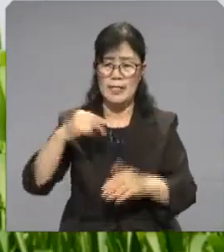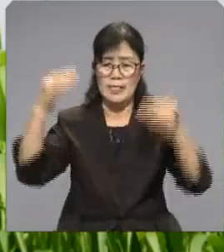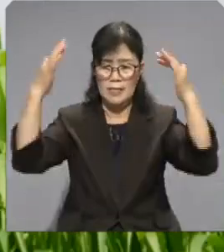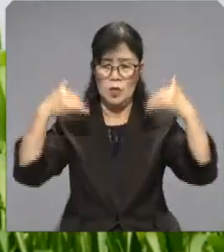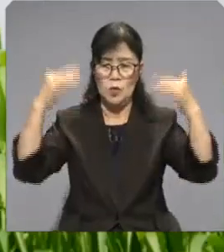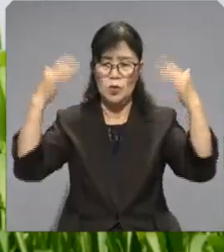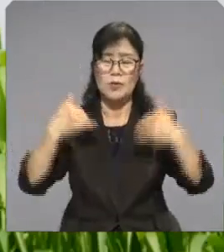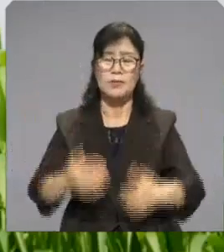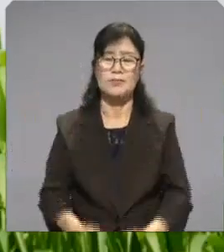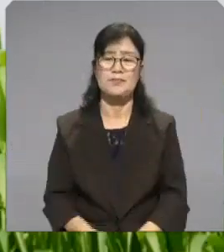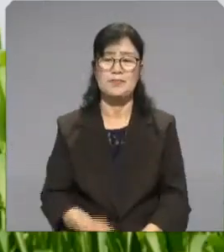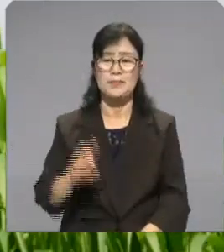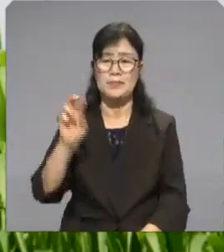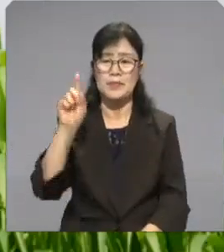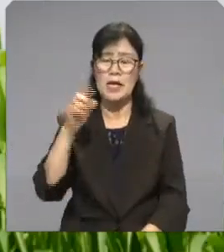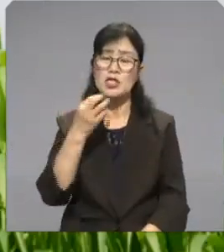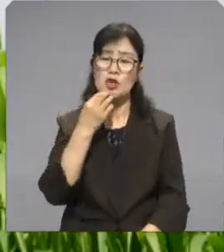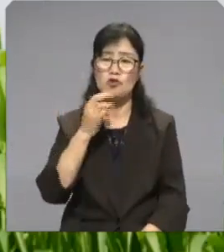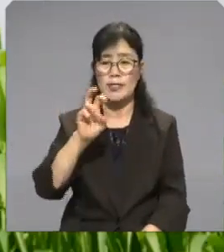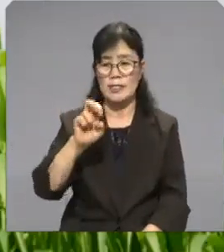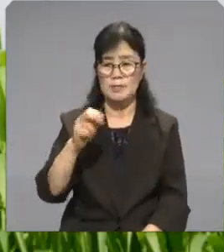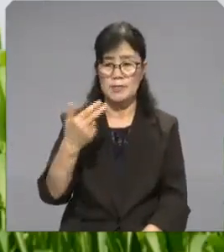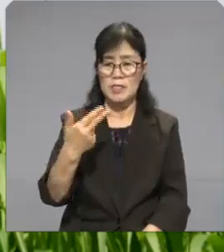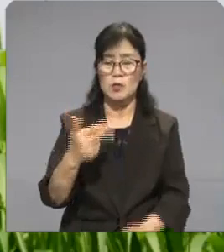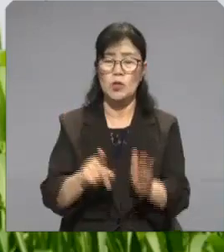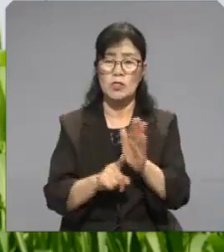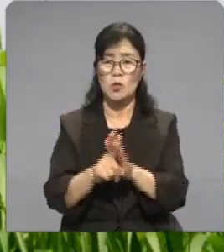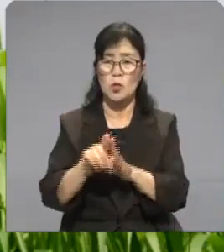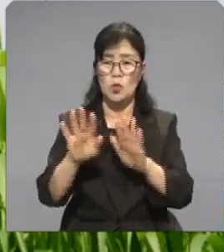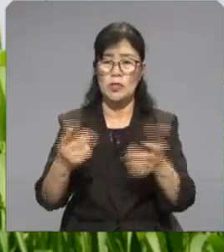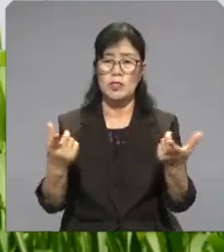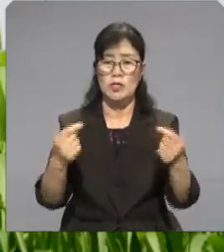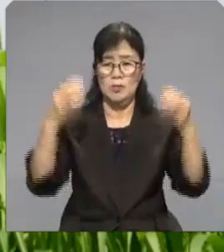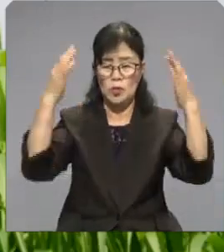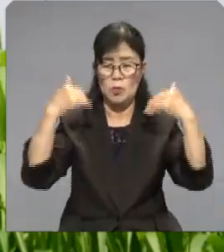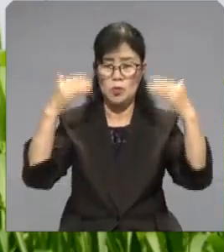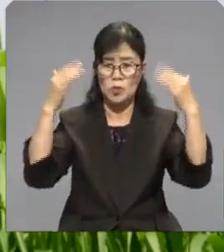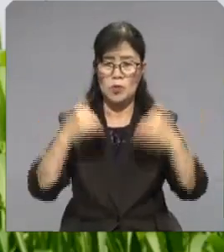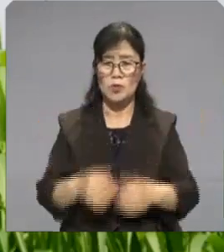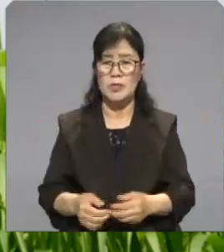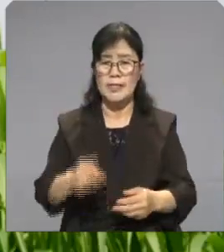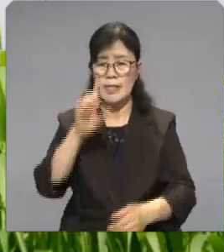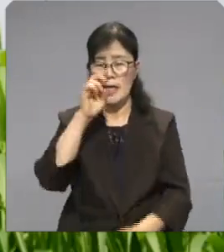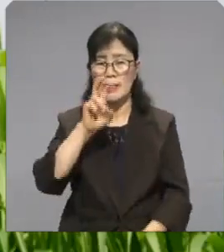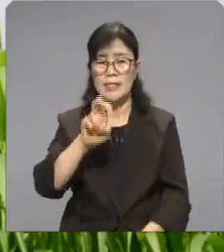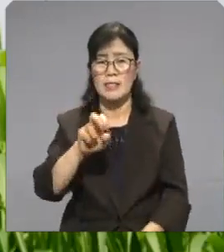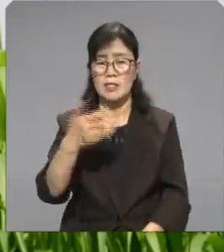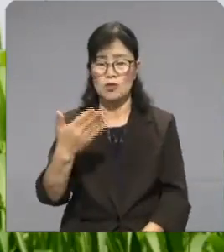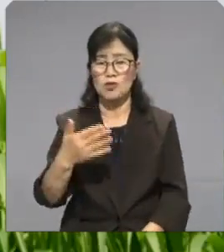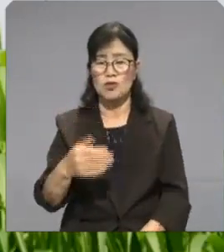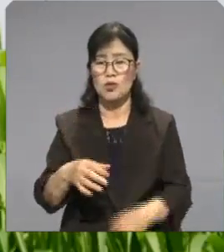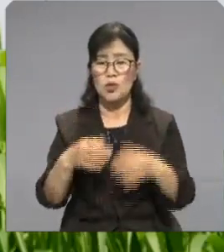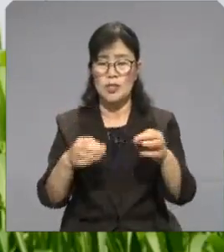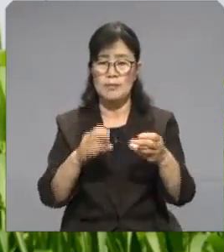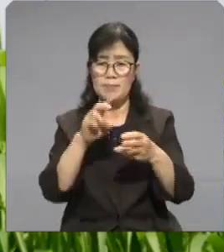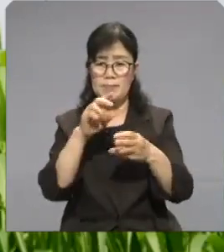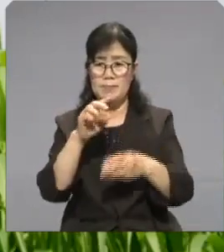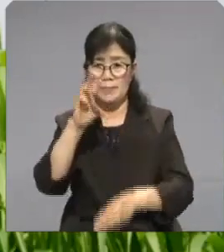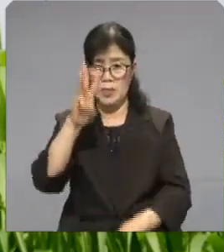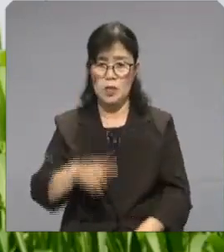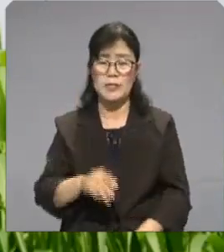더워지겠습니다 내일 서울은 27도로 오르면서 오늘만큼 덥겠고요 강릉은 29도 김천은 무려